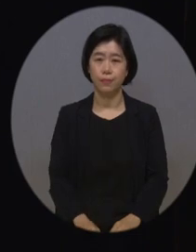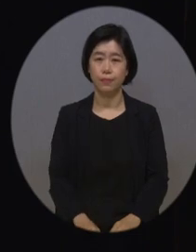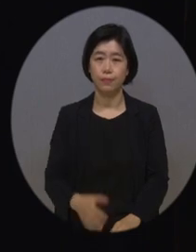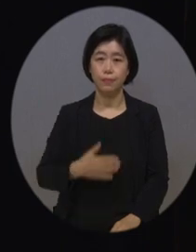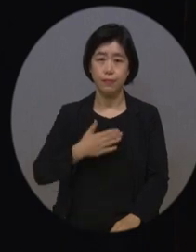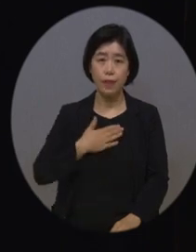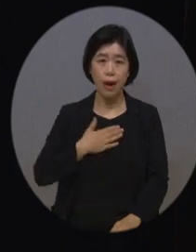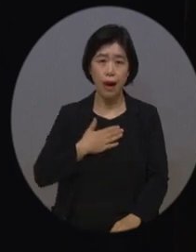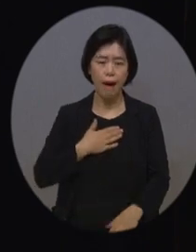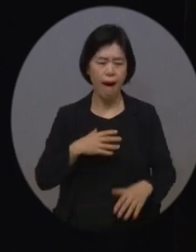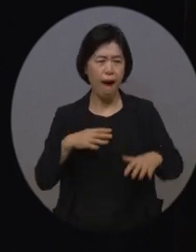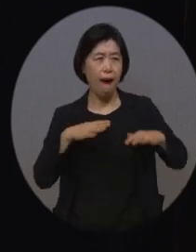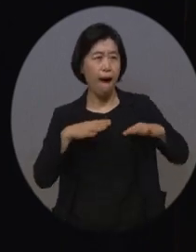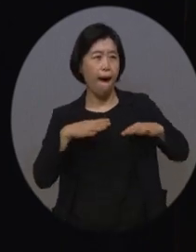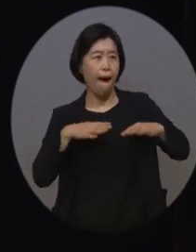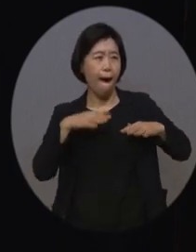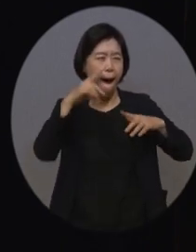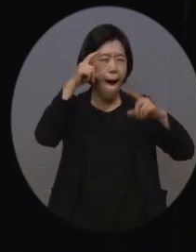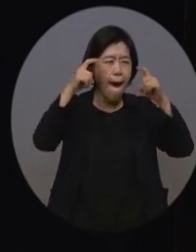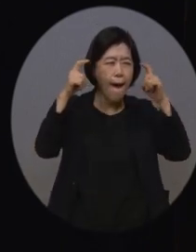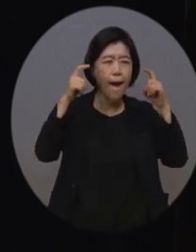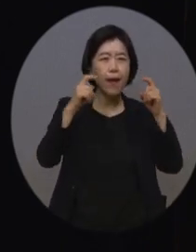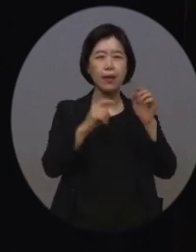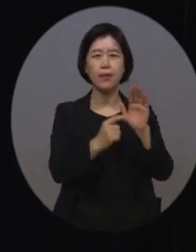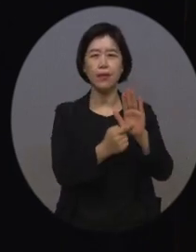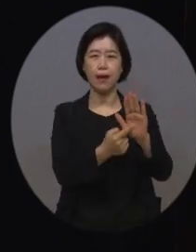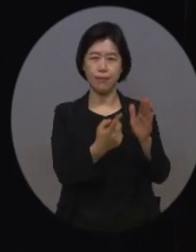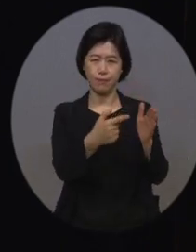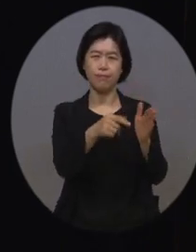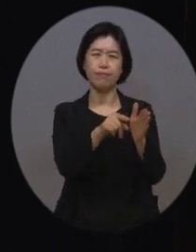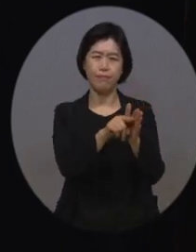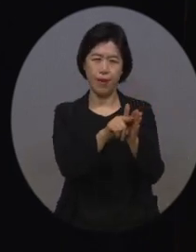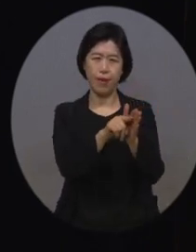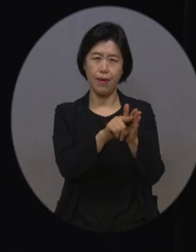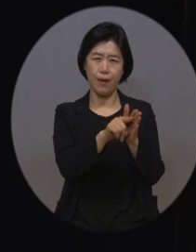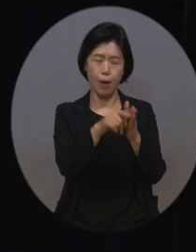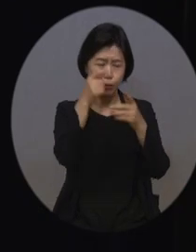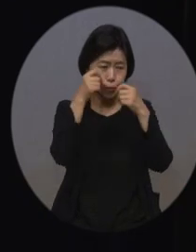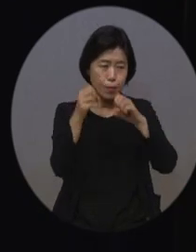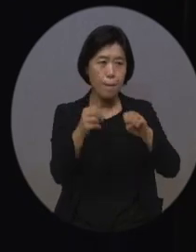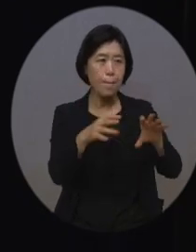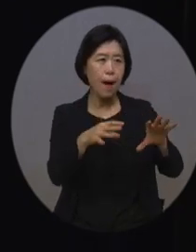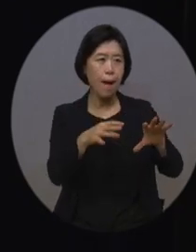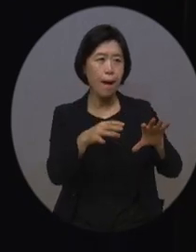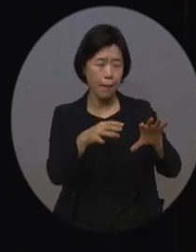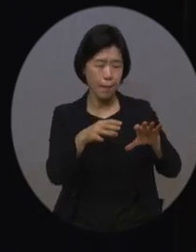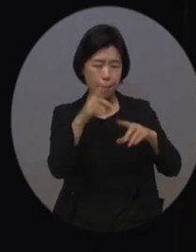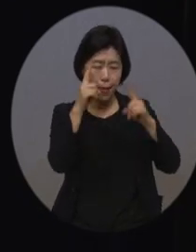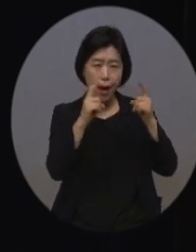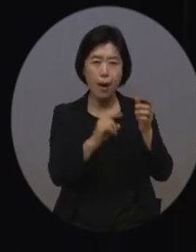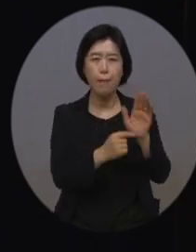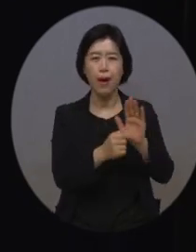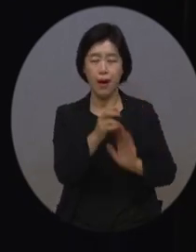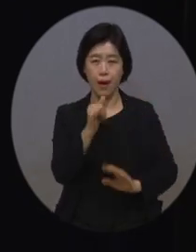내가 허영을 조림하려 눈물을 무단 벌채한 탓이다.